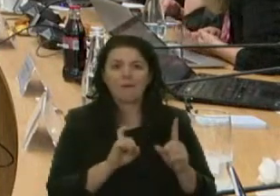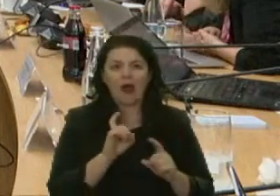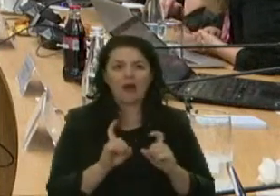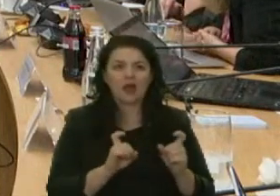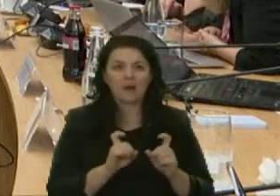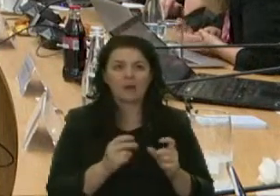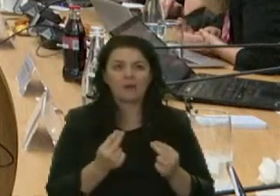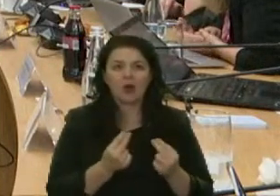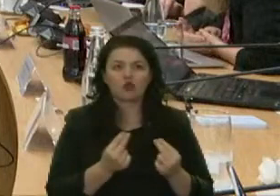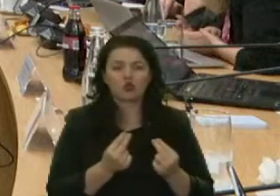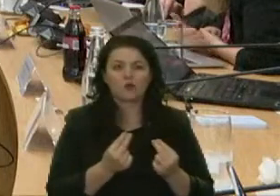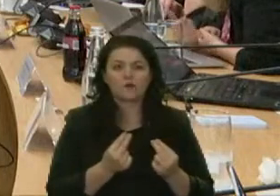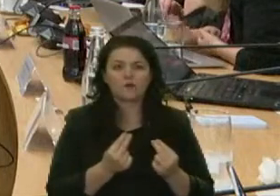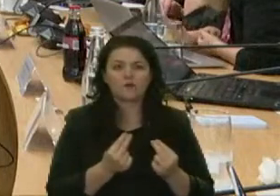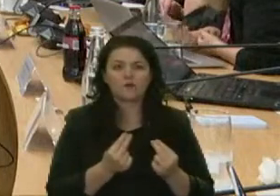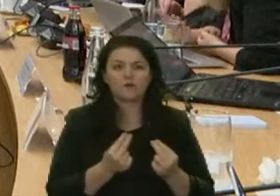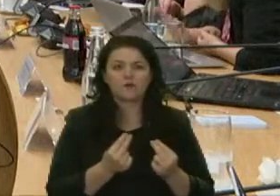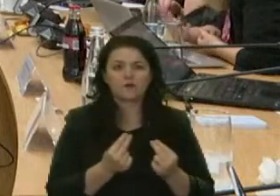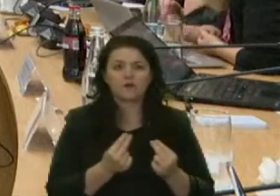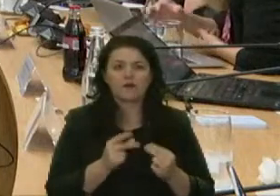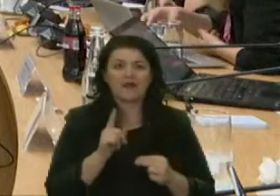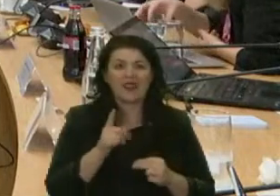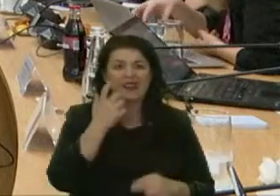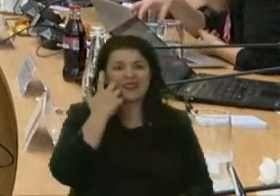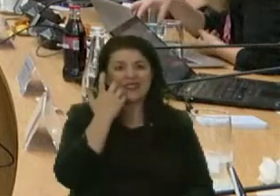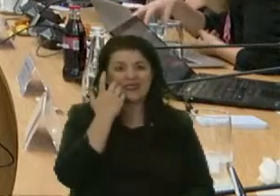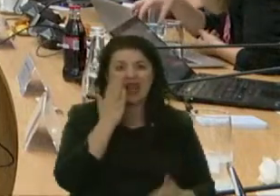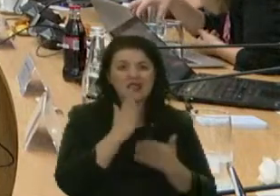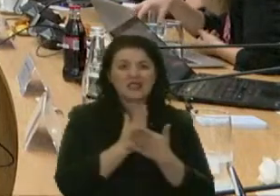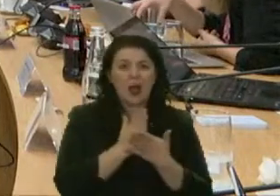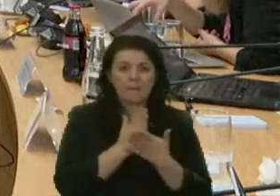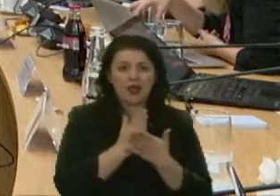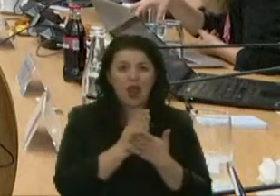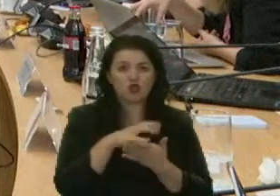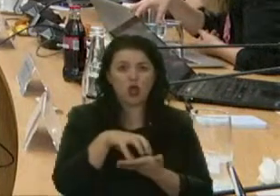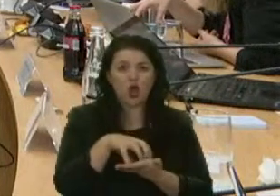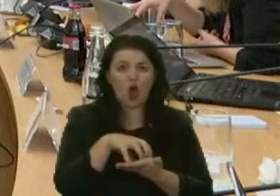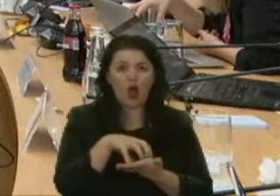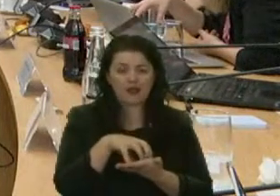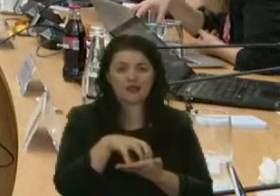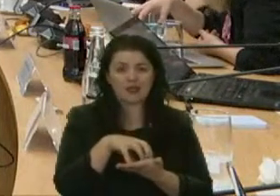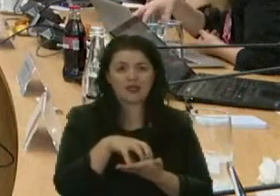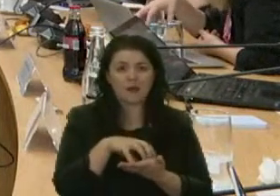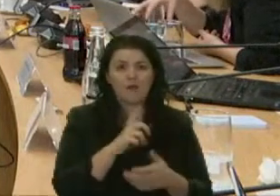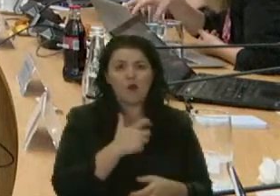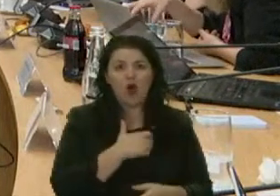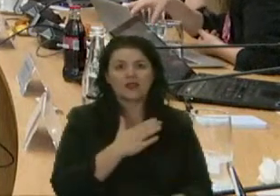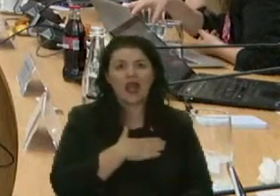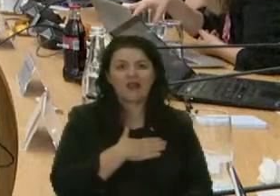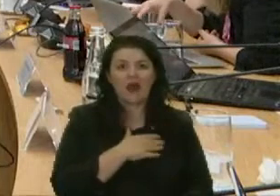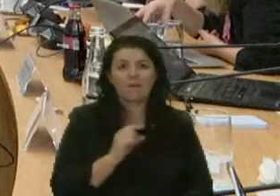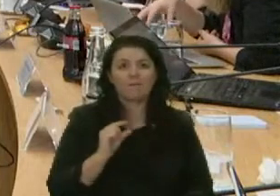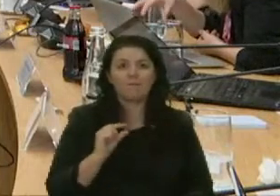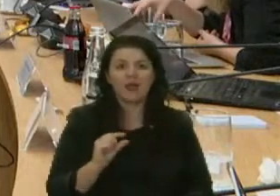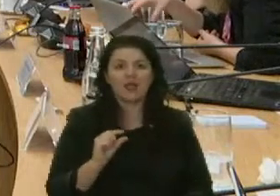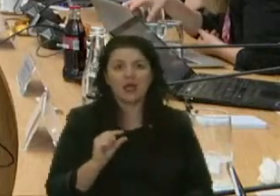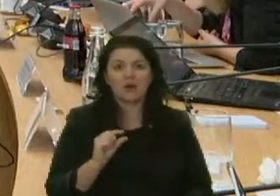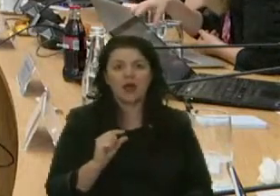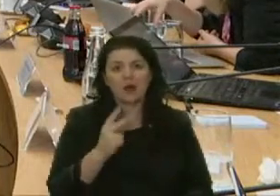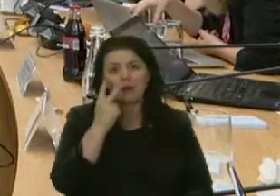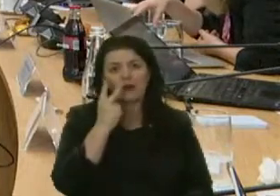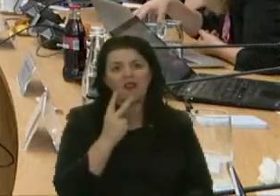degrabă pentru ca atunci când se stabilește în locație dacă se poate avea măcar o minimă